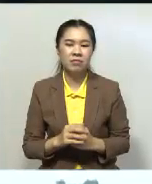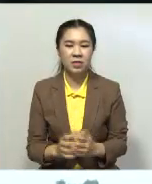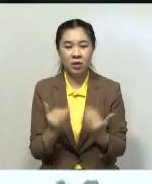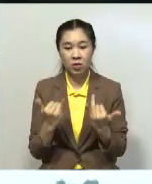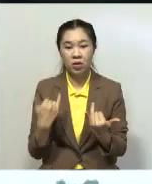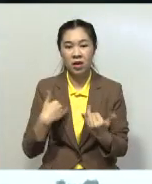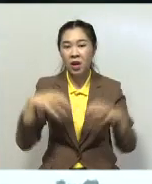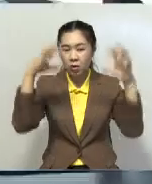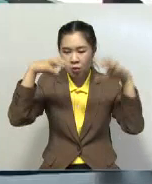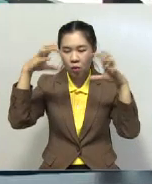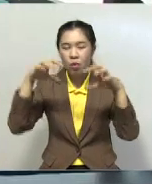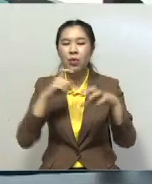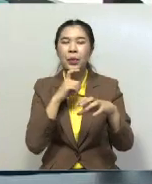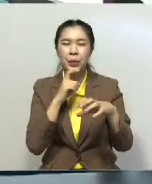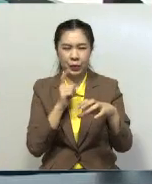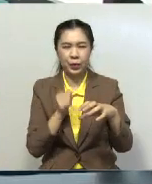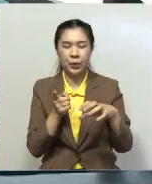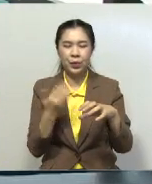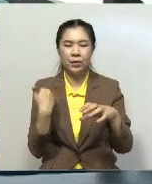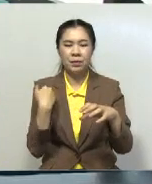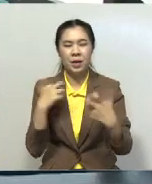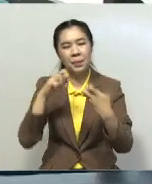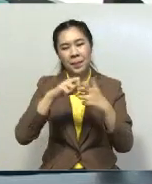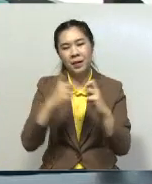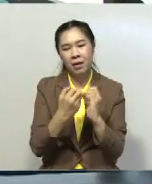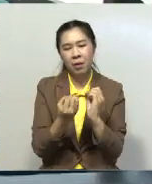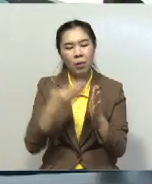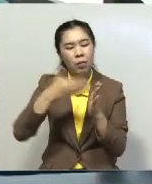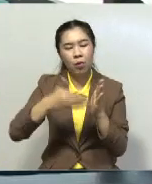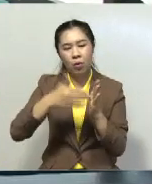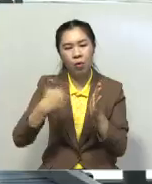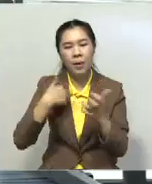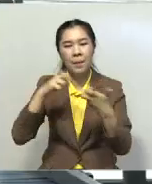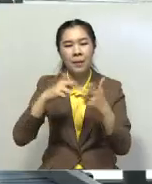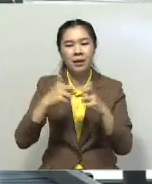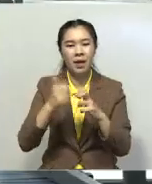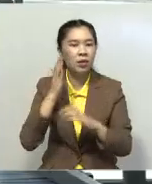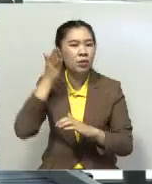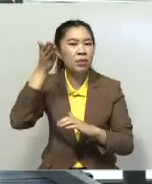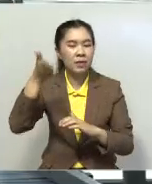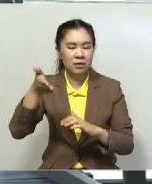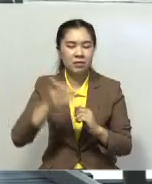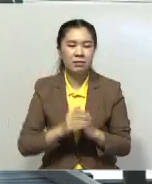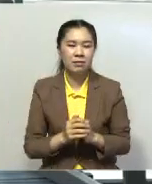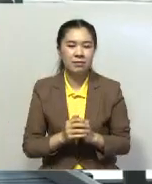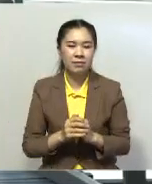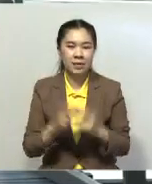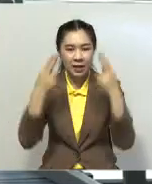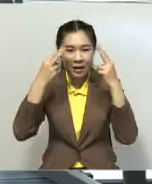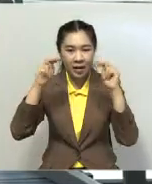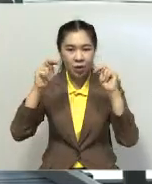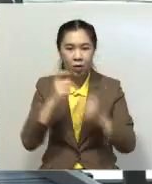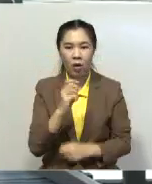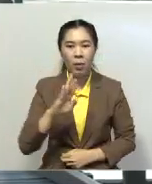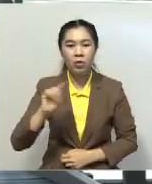นี้เองก็ยังคงมีฝนโปรยปลายลงมาก็ถือว่าเป็นอีกหนึ่งอุปสรรคที่อาจจะทำให้เกิดปัญหาภายในอนาคตได้นะคะซึ่งทางนายกเองก็บอกว่าหาก